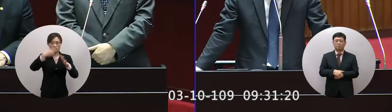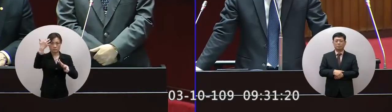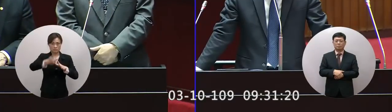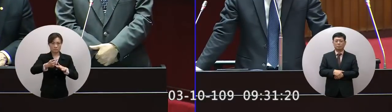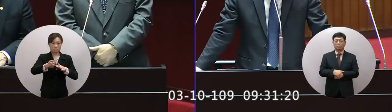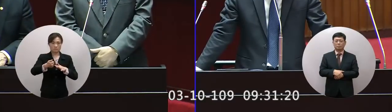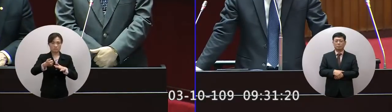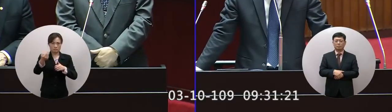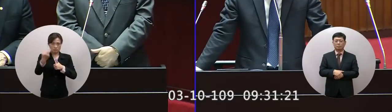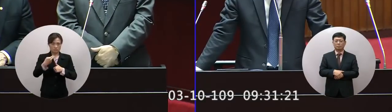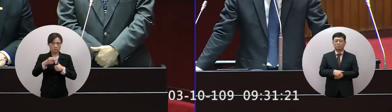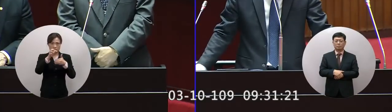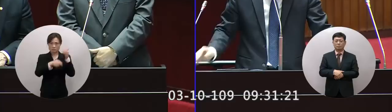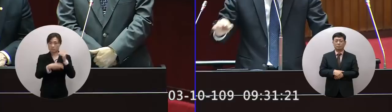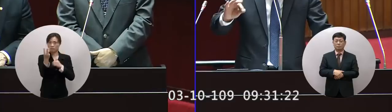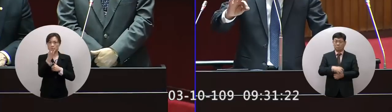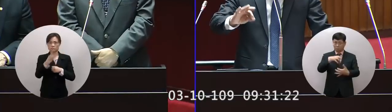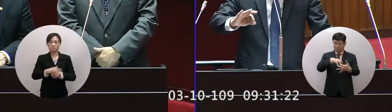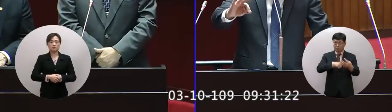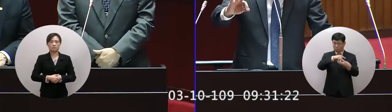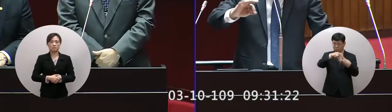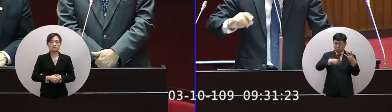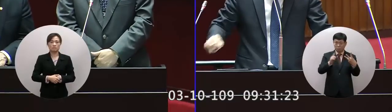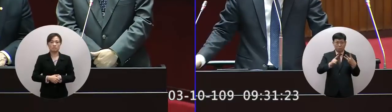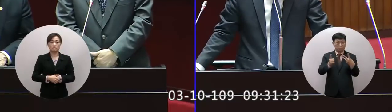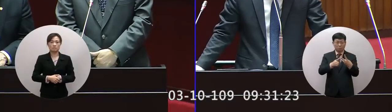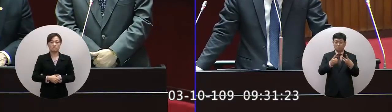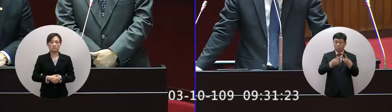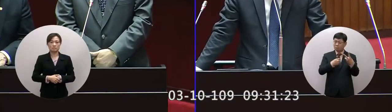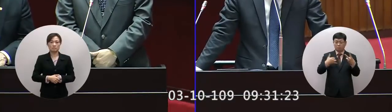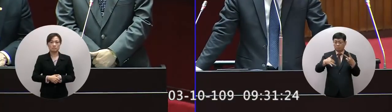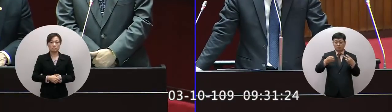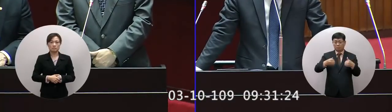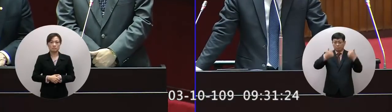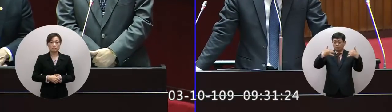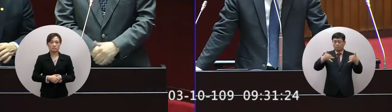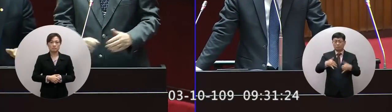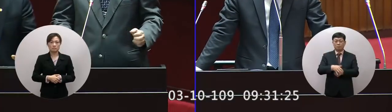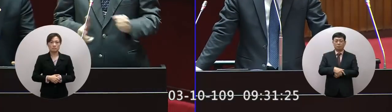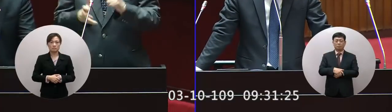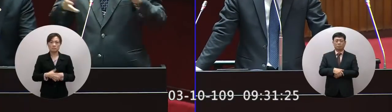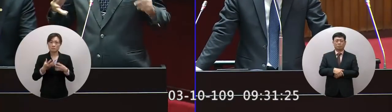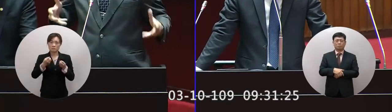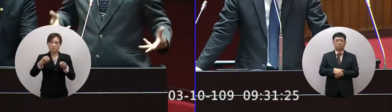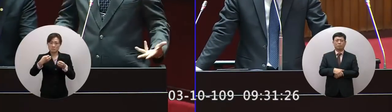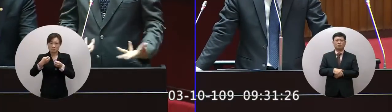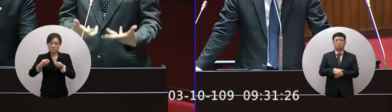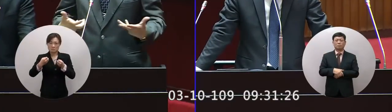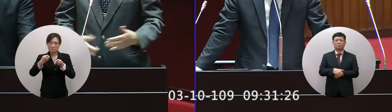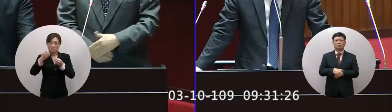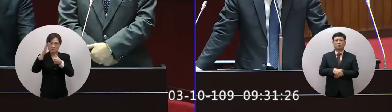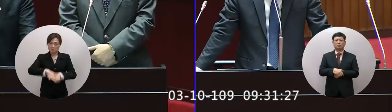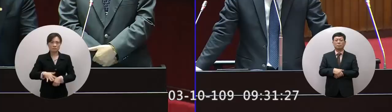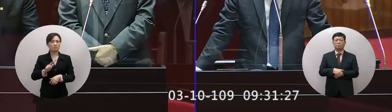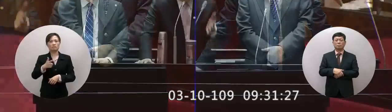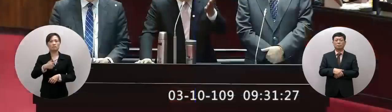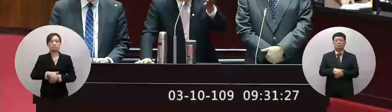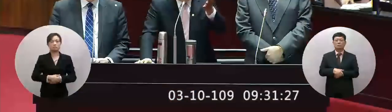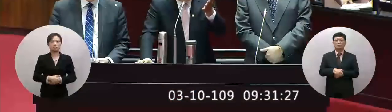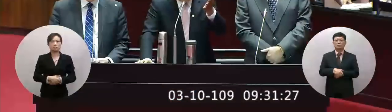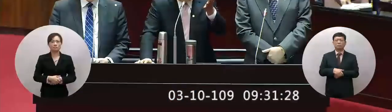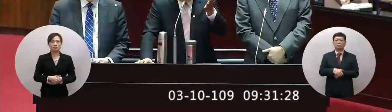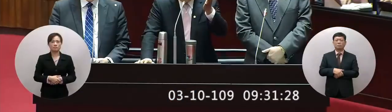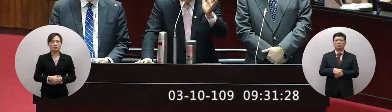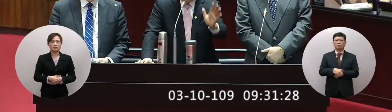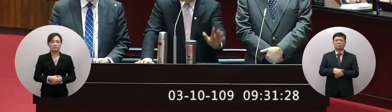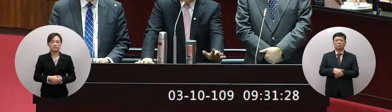个3个原则， 当然这里面3个原则有哪一个原则还谈不拢的？ 没有说谈不拢了，这还在协商。 委员应